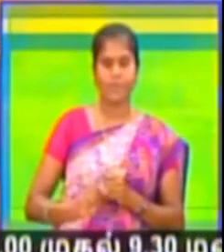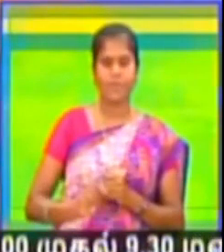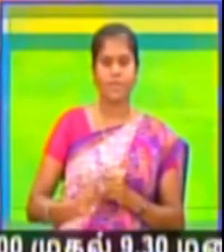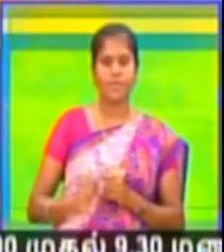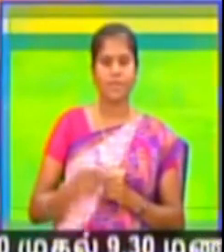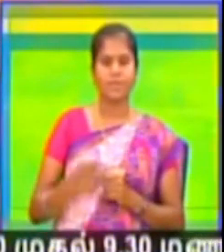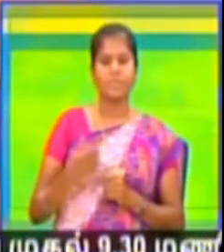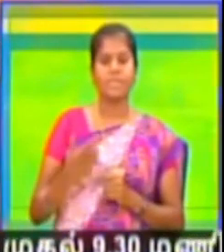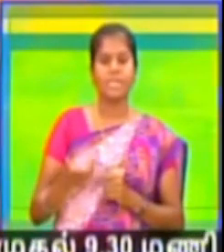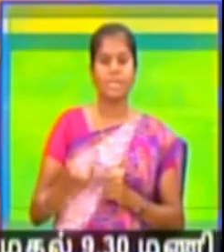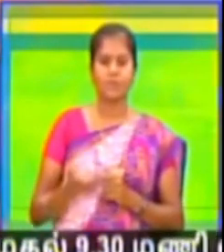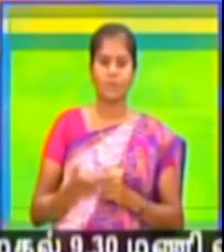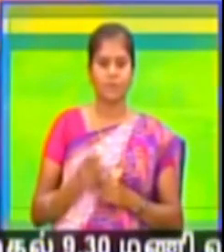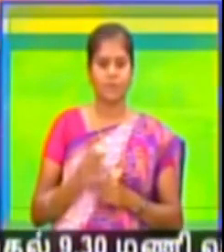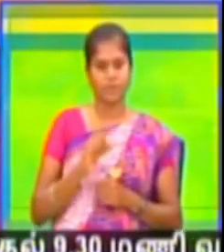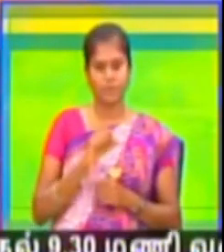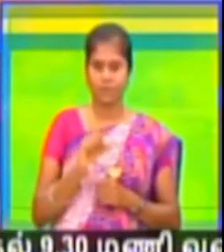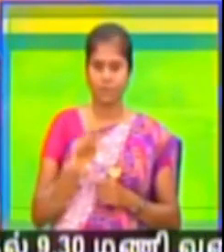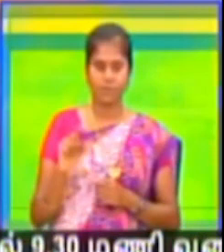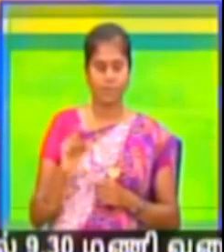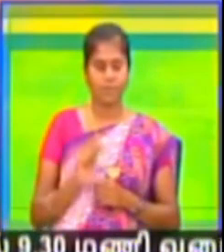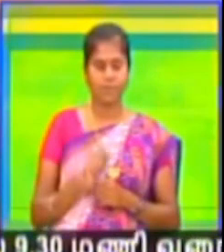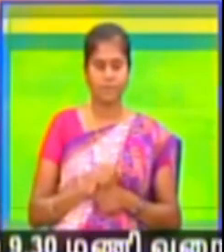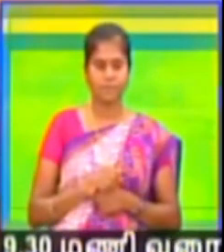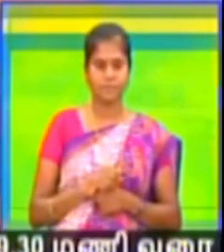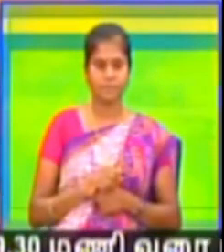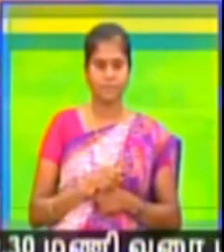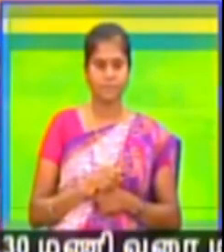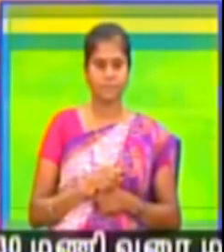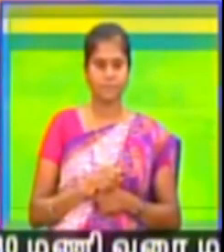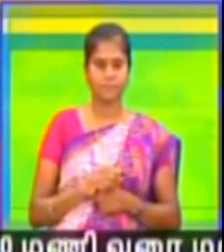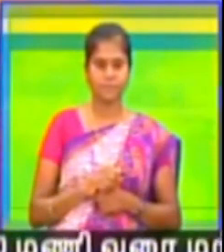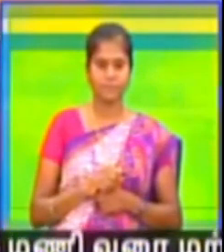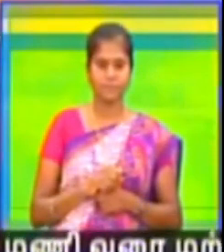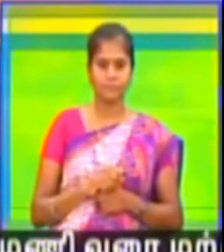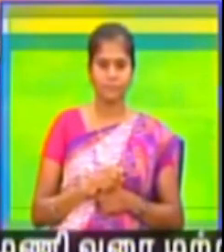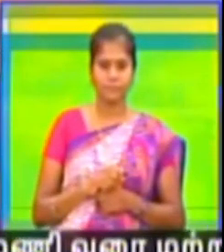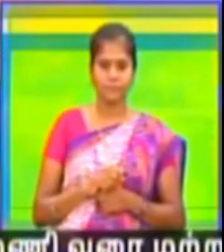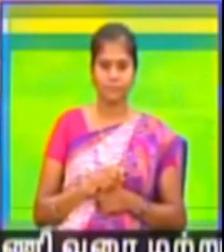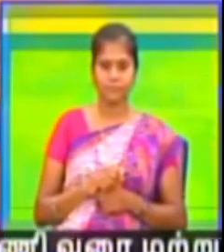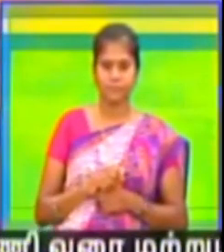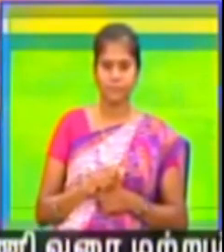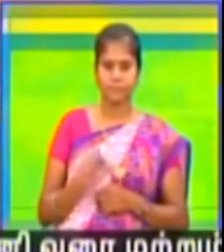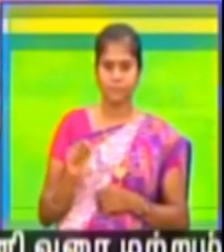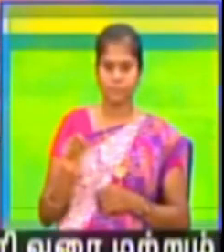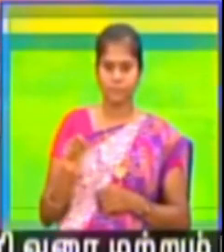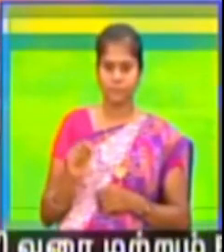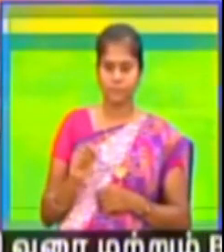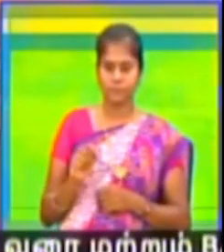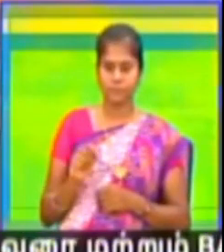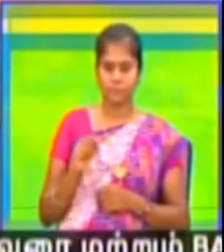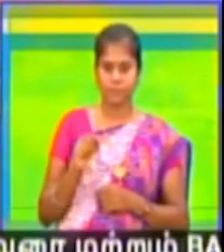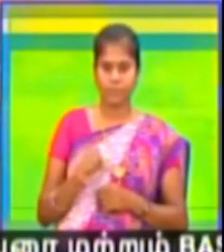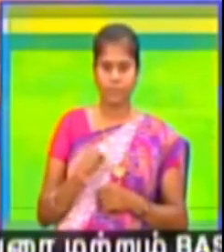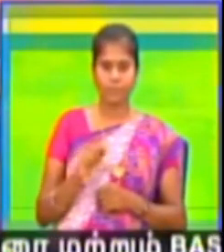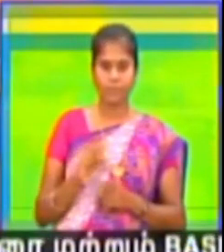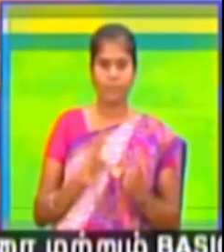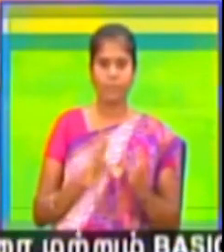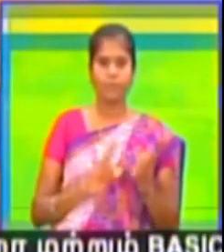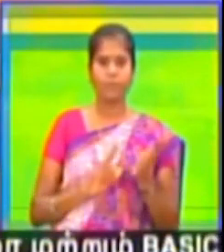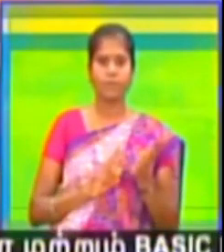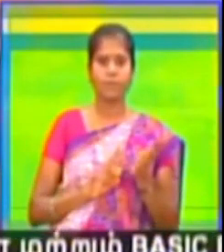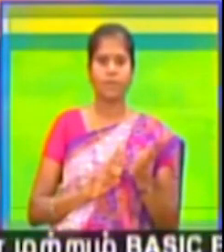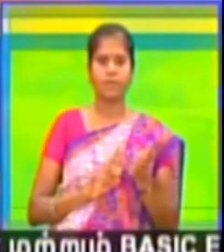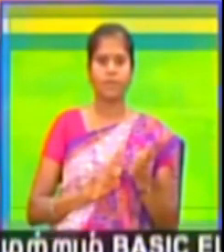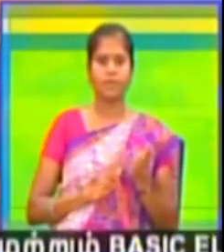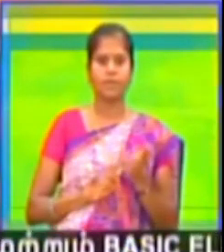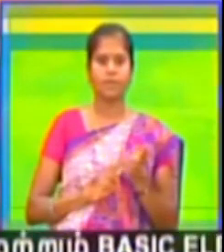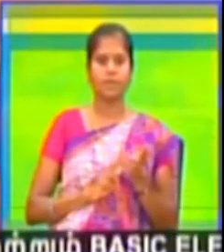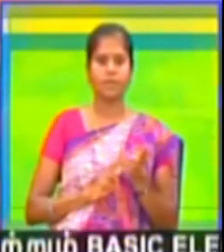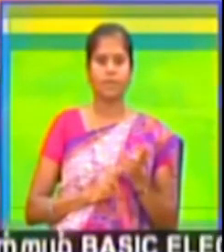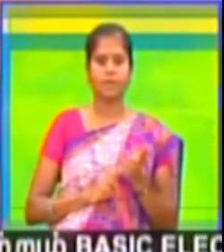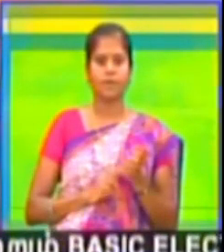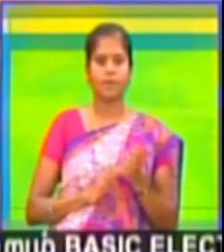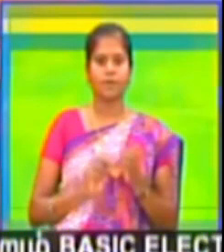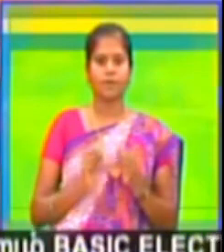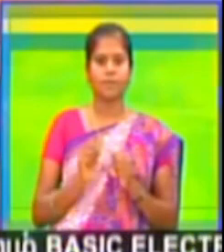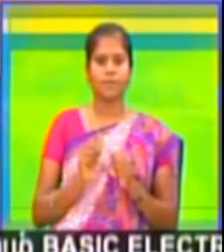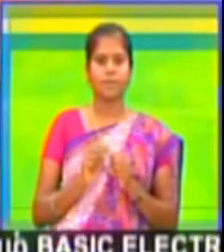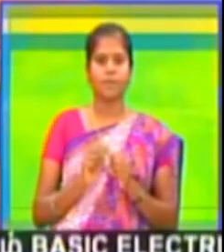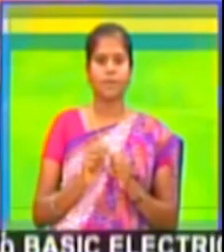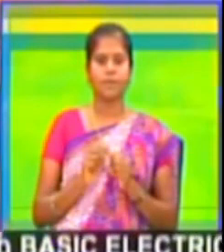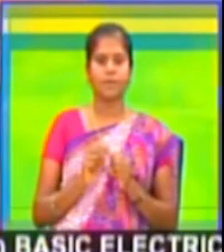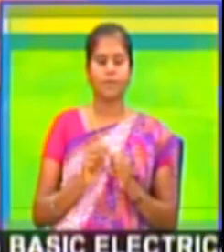கோடுகளுக்கு தீர்க்கக்கோடுகள் அப்படின்னு பெயர். இப்போ இந்த வட அமெரிக்காவில் அச்சக்கோடுகளும் தீர்க்கக்கோடுகளும்